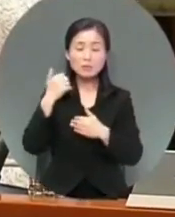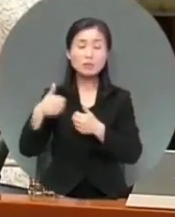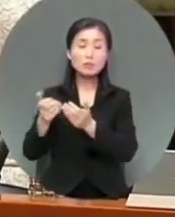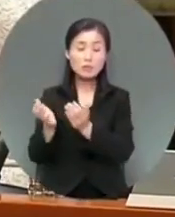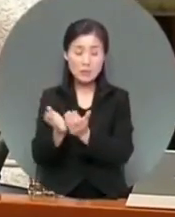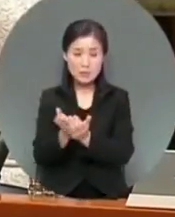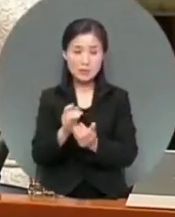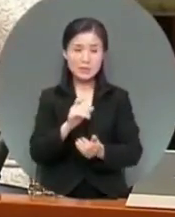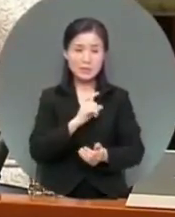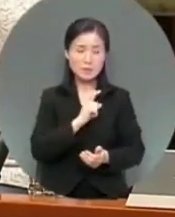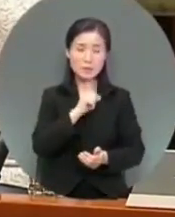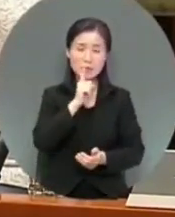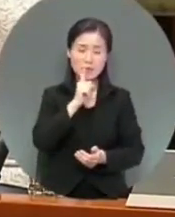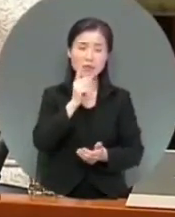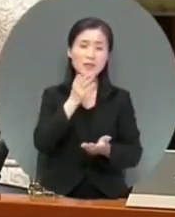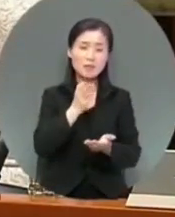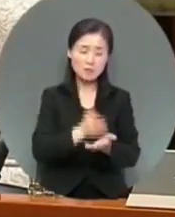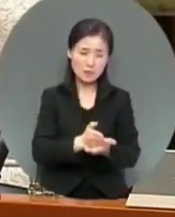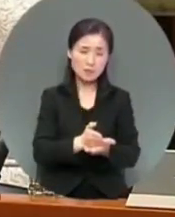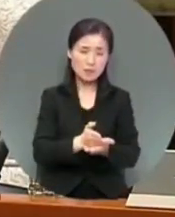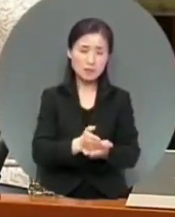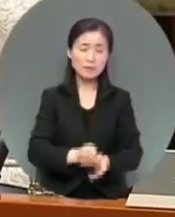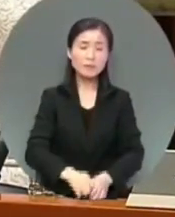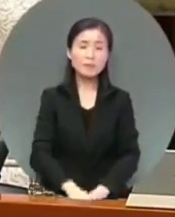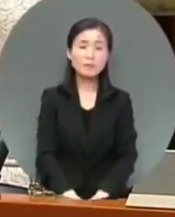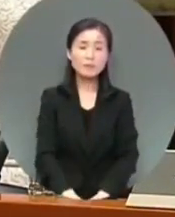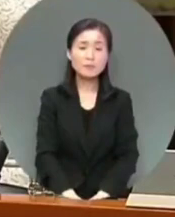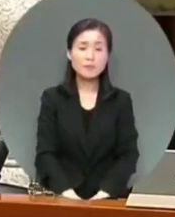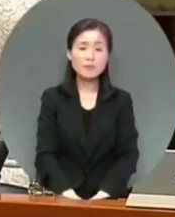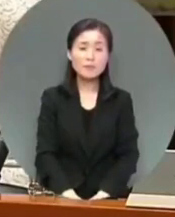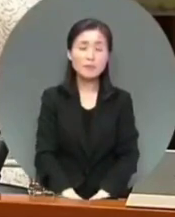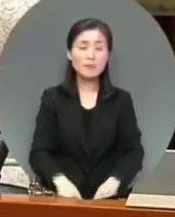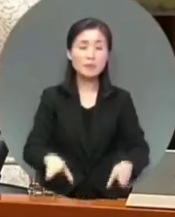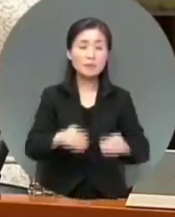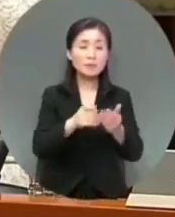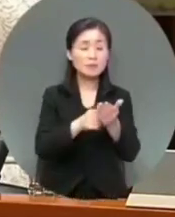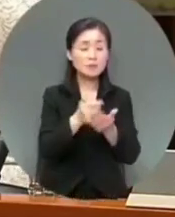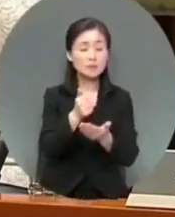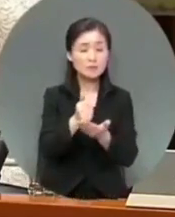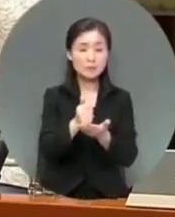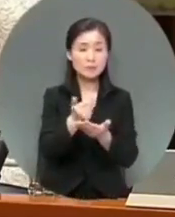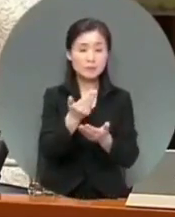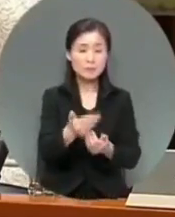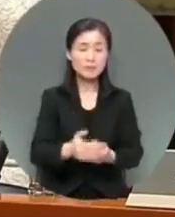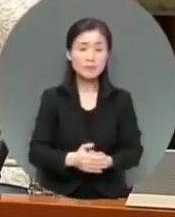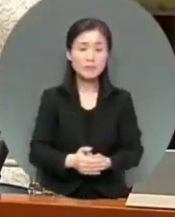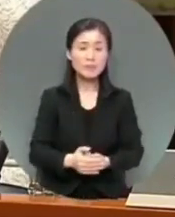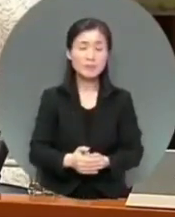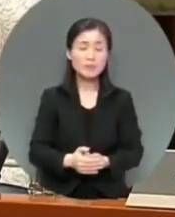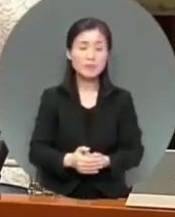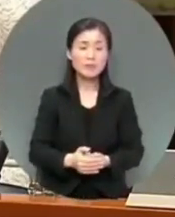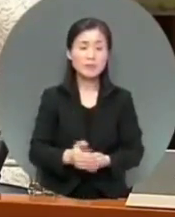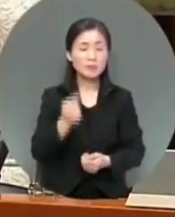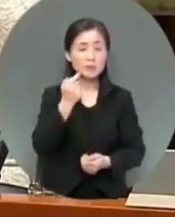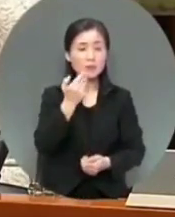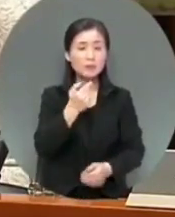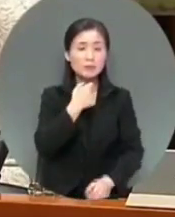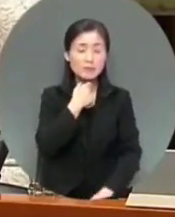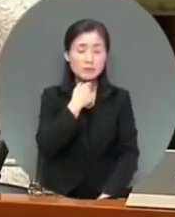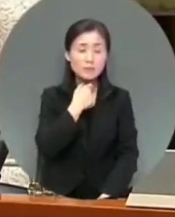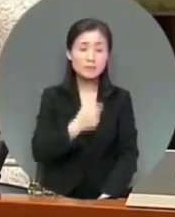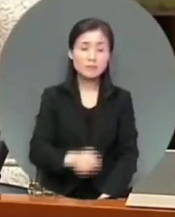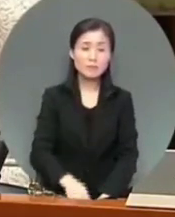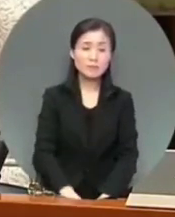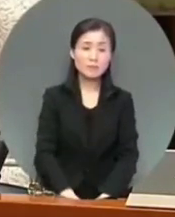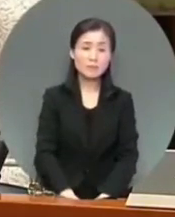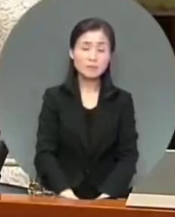이런 거는 이야기 안 하시는 게 좋겠다는 생각이 듭니다. 총리님, 오래간만에 정치질문 한번 드리게요.